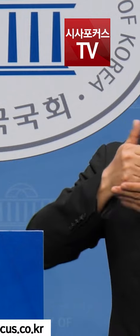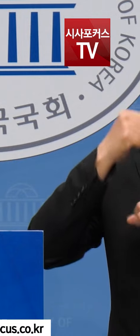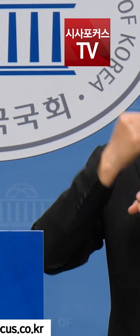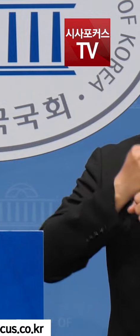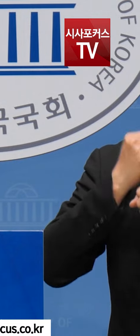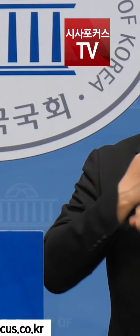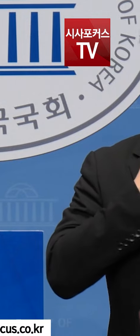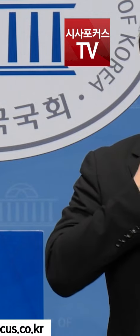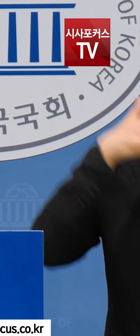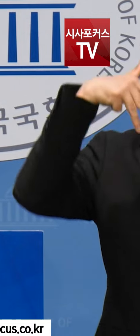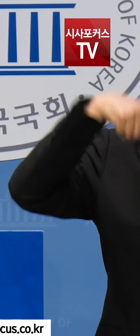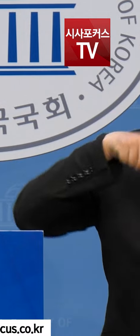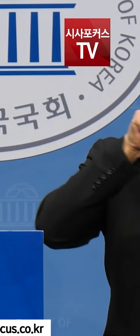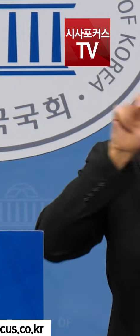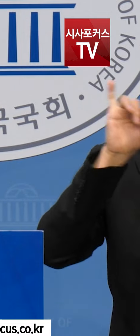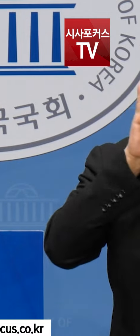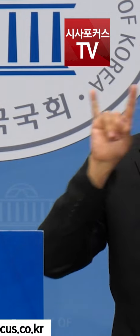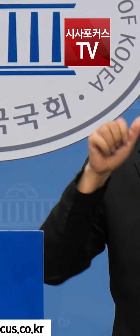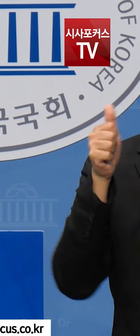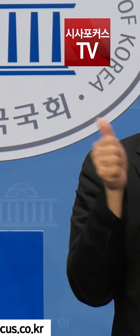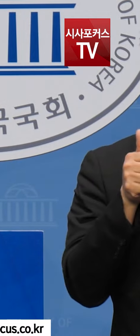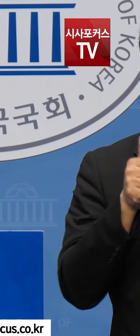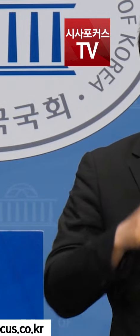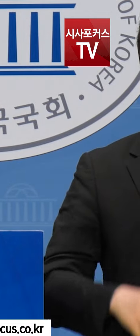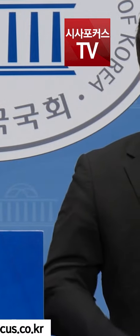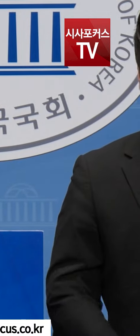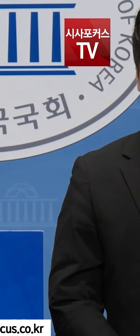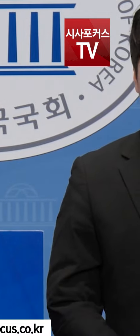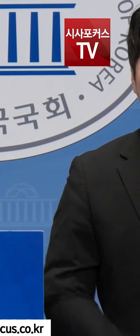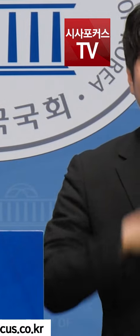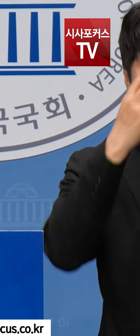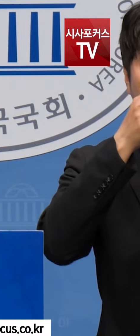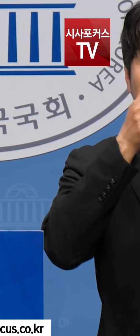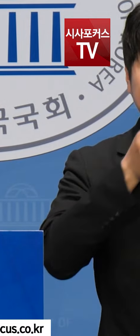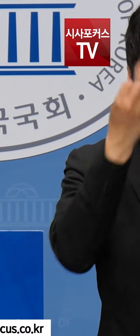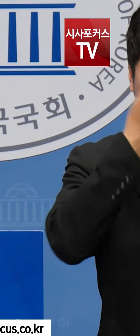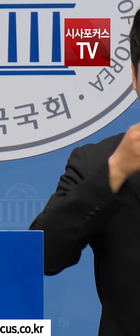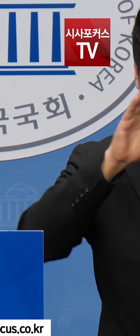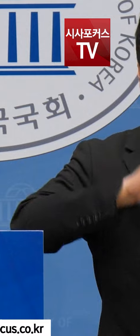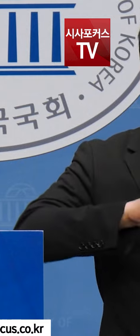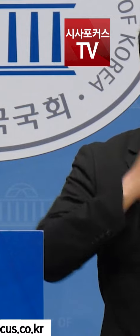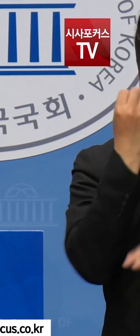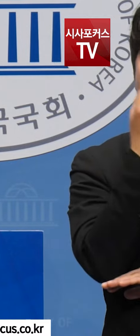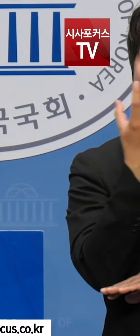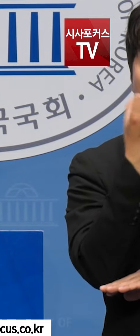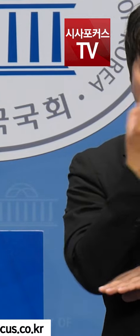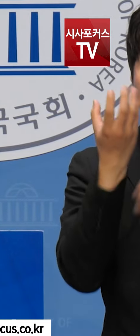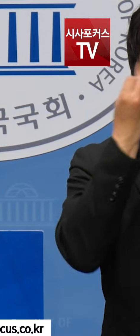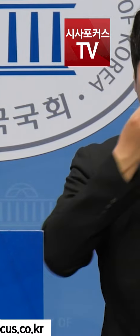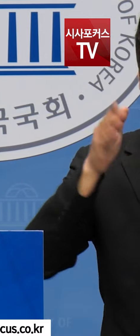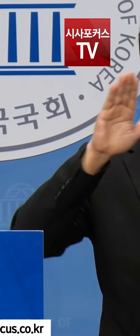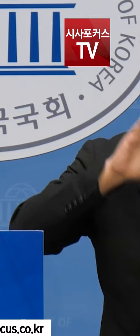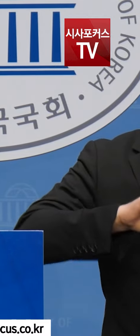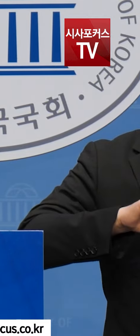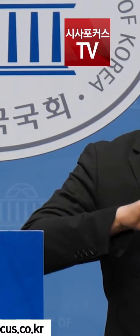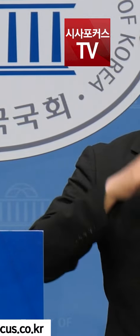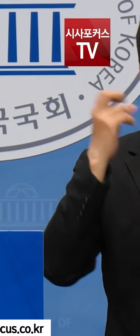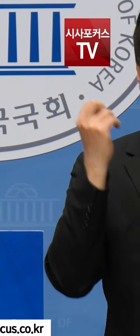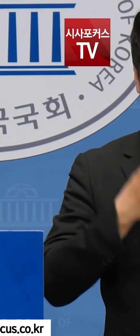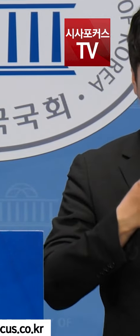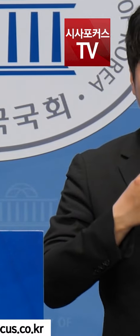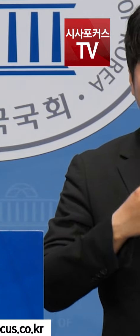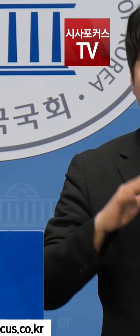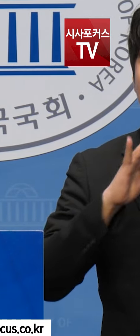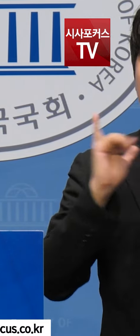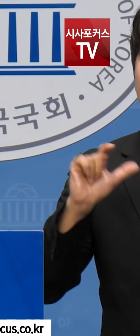바랍니다. 윤석열 정부 견제와 검찰개혁, 언론개혁, 정치개혁 그리고 가장 시급한 민생